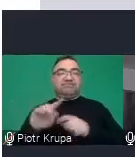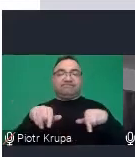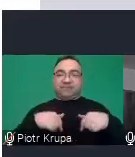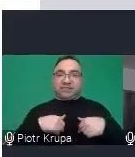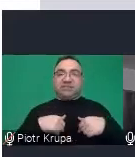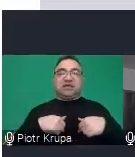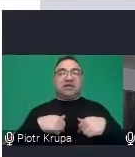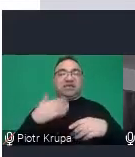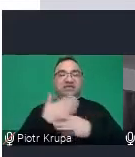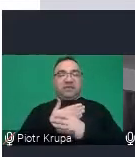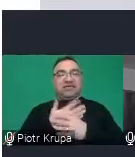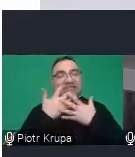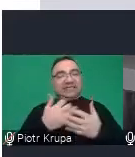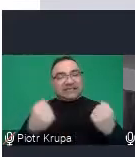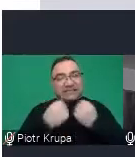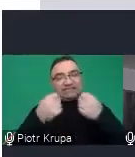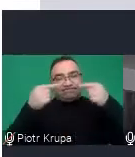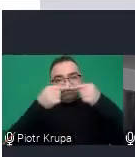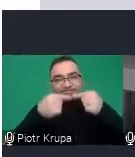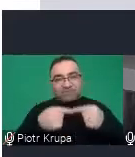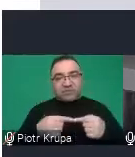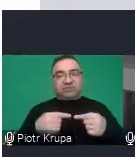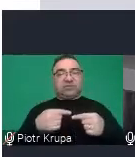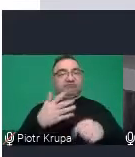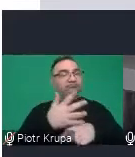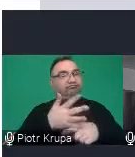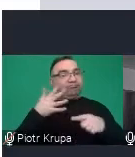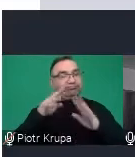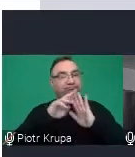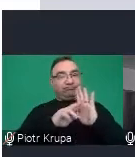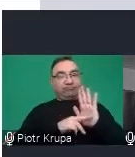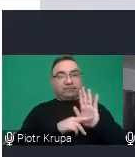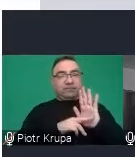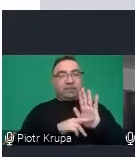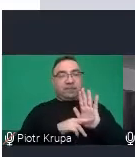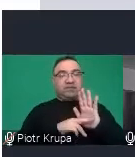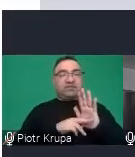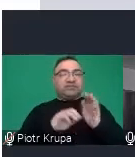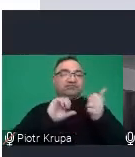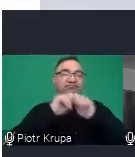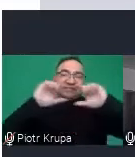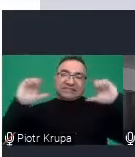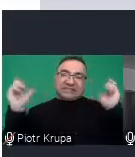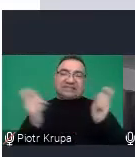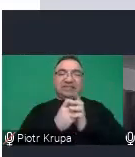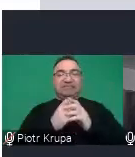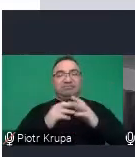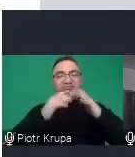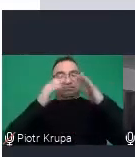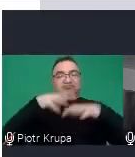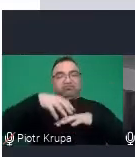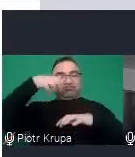przedsiębiorstwo, aby dostosować się do tych rygorystycznych norm, musiałoby zmodernizować cały układ odpylania,